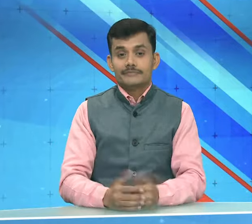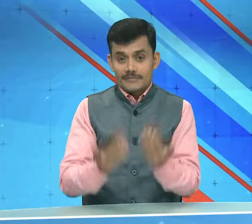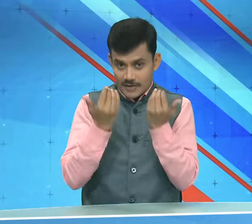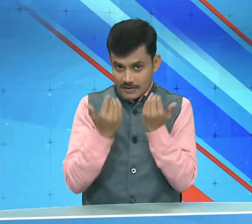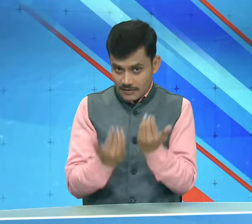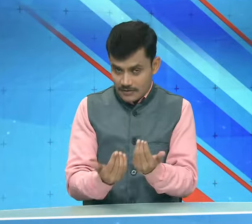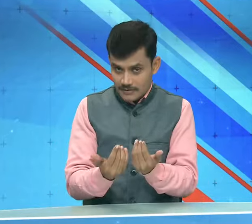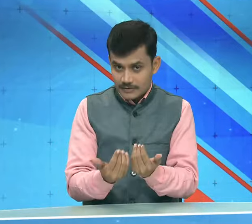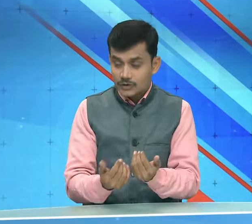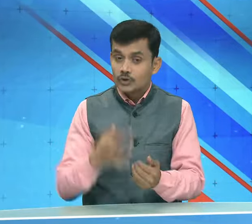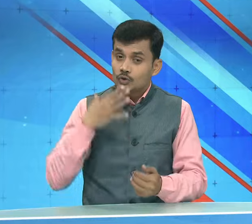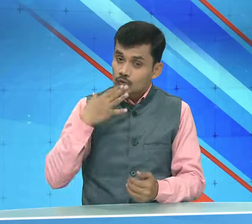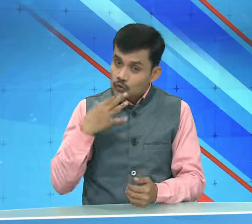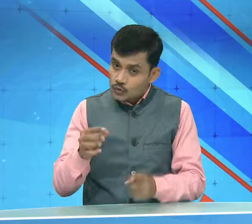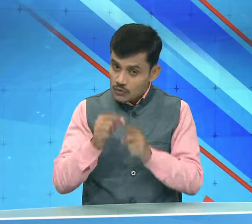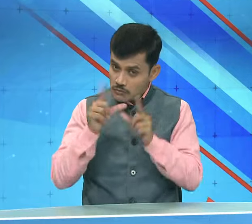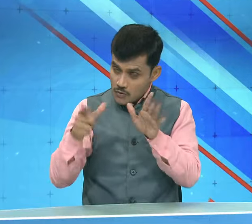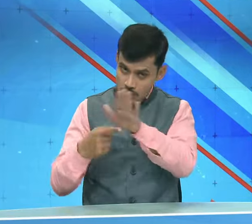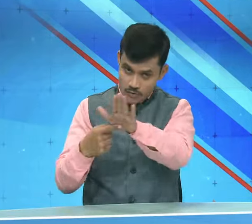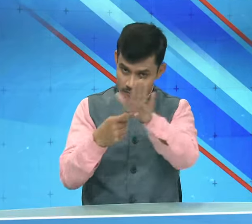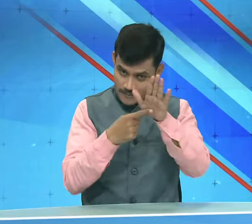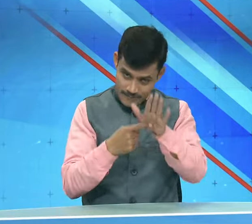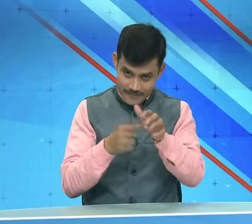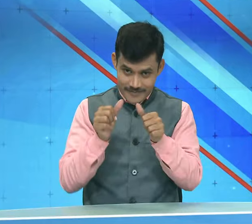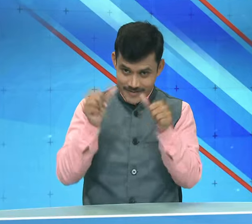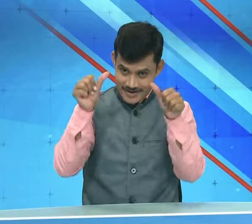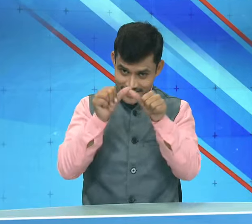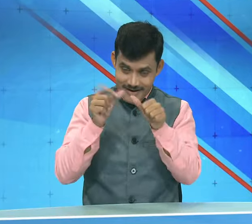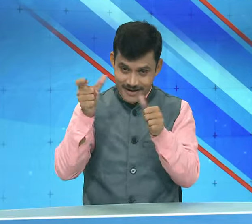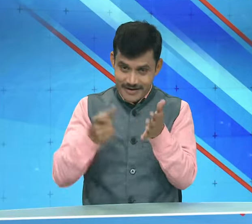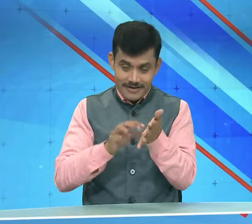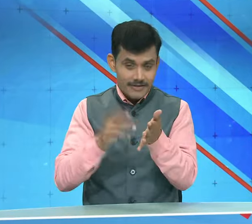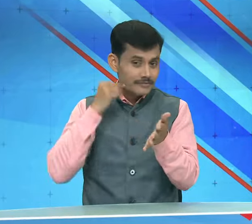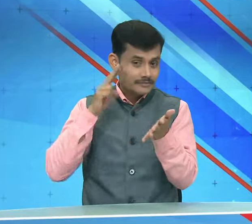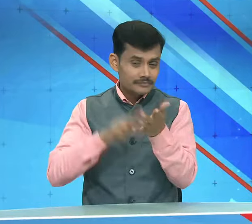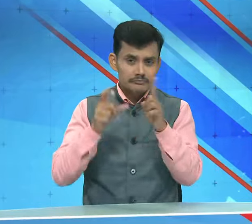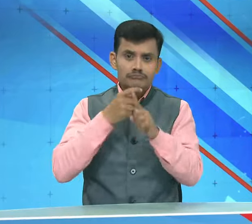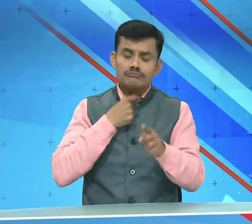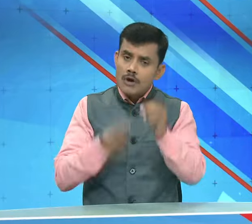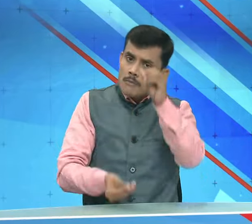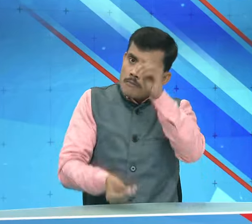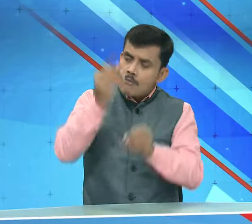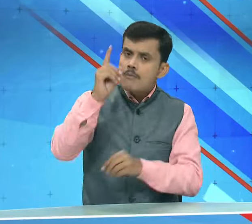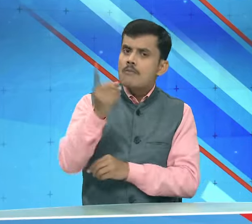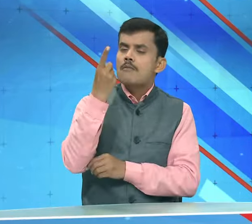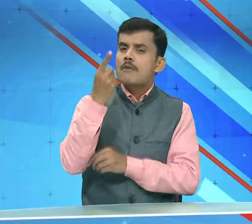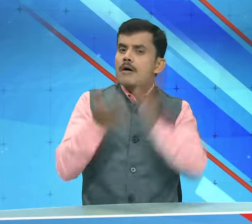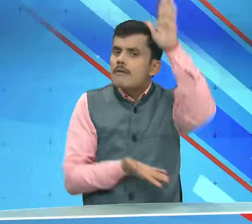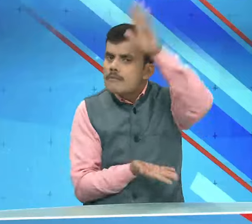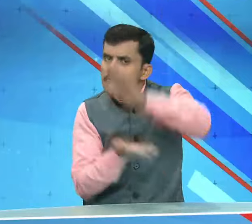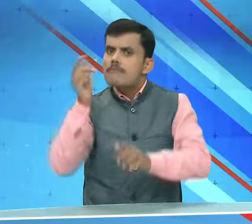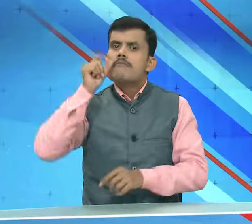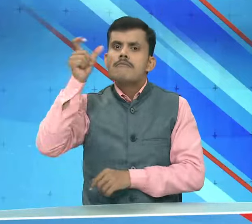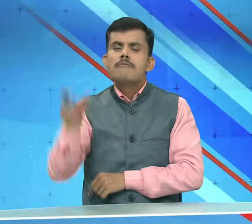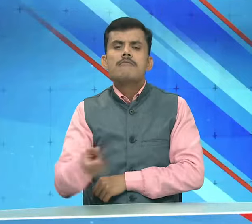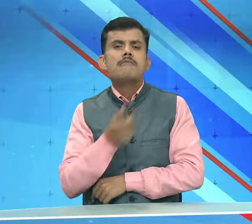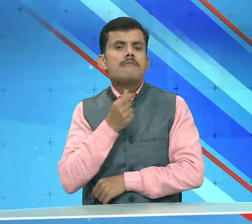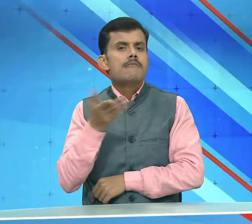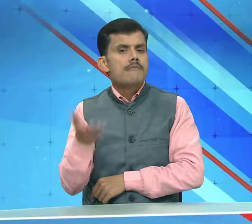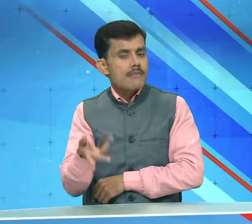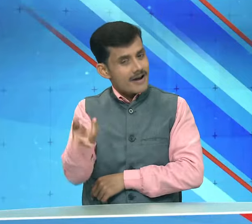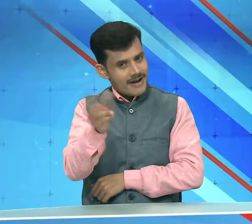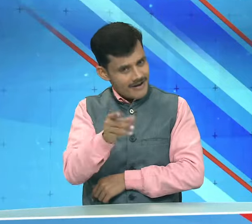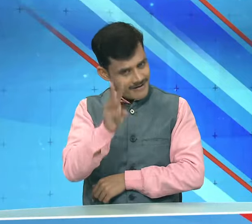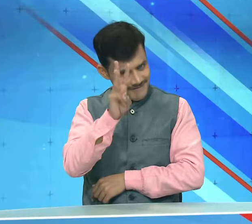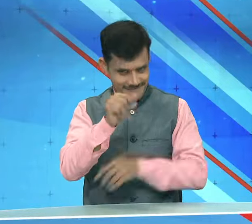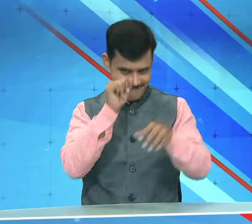आज साबित हो चुका है कि अरविंद केजरीवाल सरगना नंबर वन है और भगोड़े नंबर वन है। आज जब तीसरा समन आया